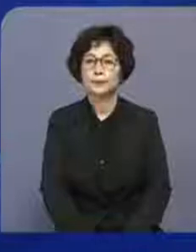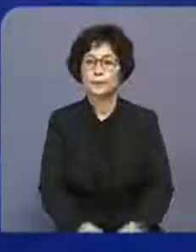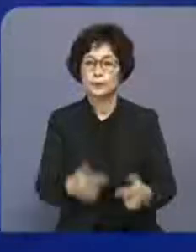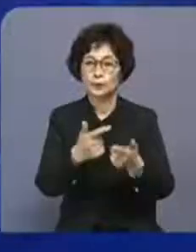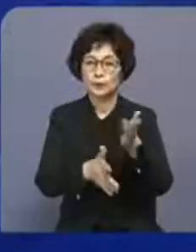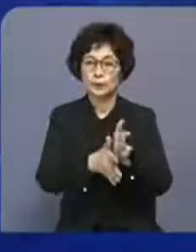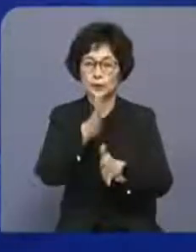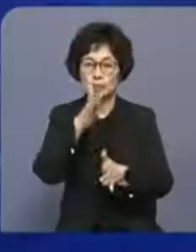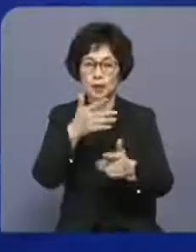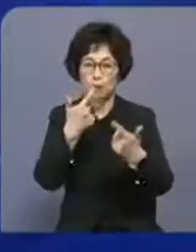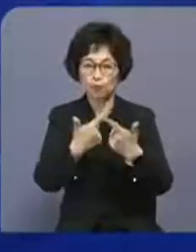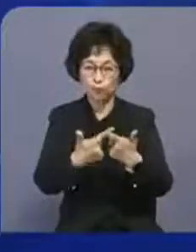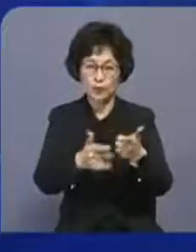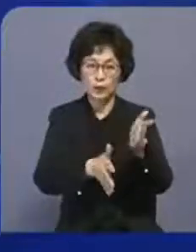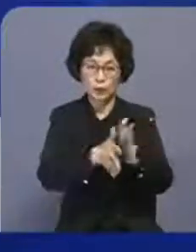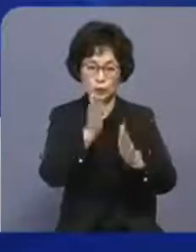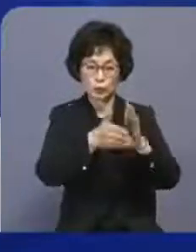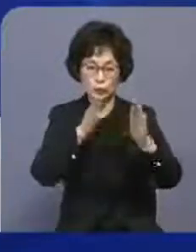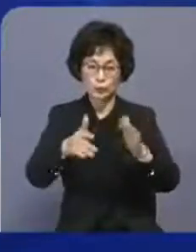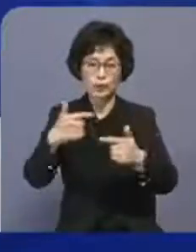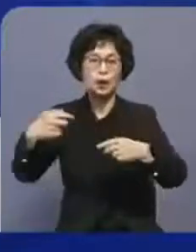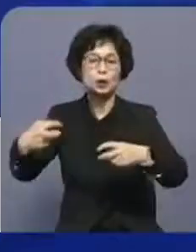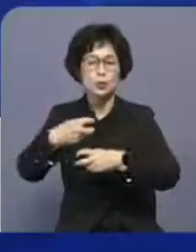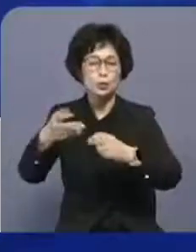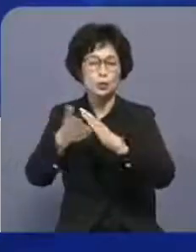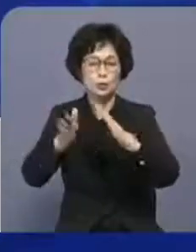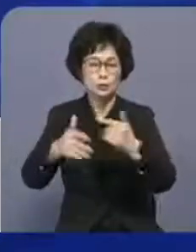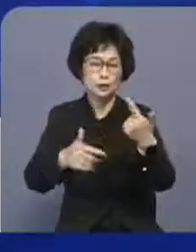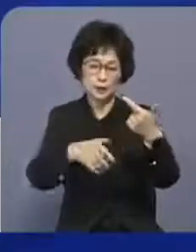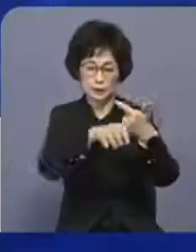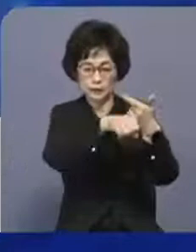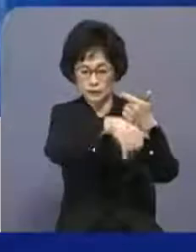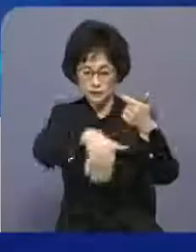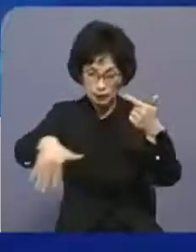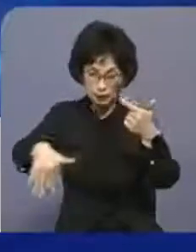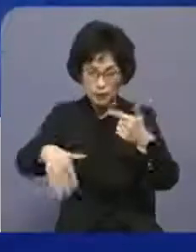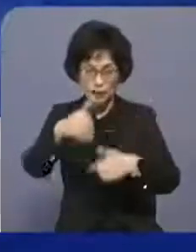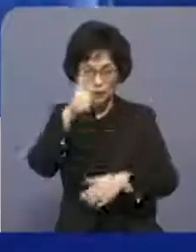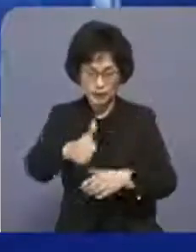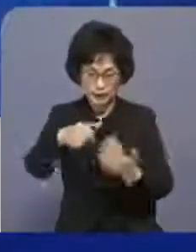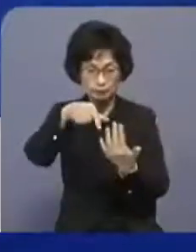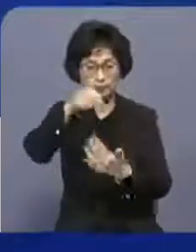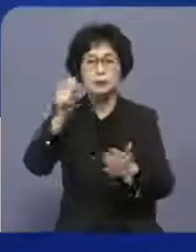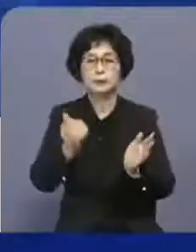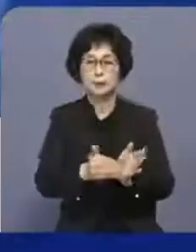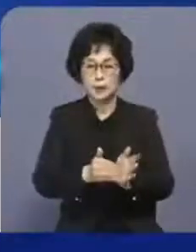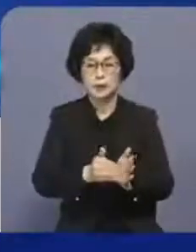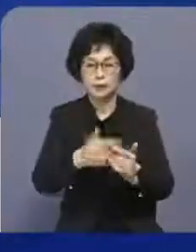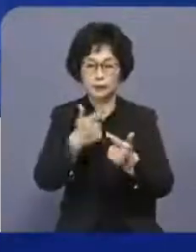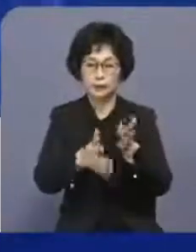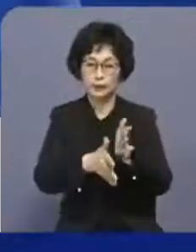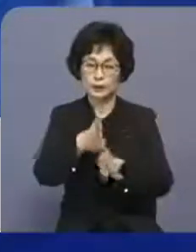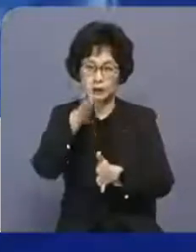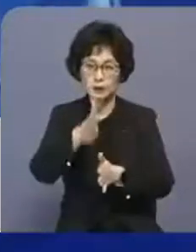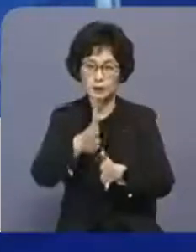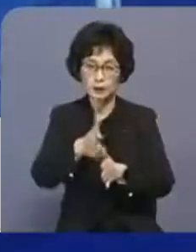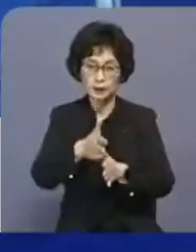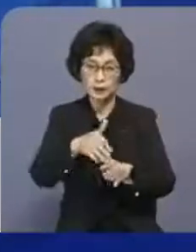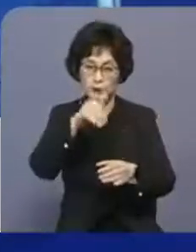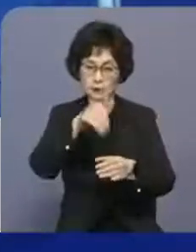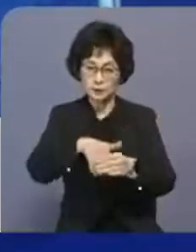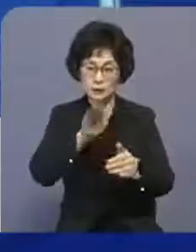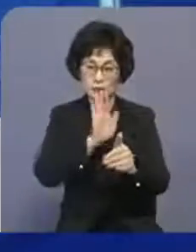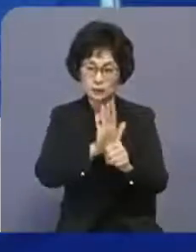네, 부산시가 부산도시공사와 부산교통공사 등 6개 산하기관장을 선임했습니다. 부산시는 시장 선거 캠프